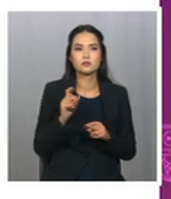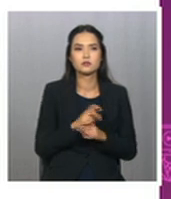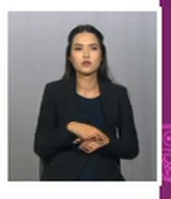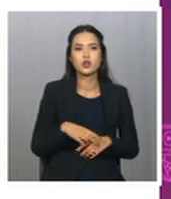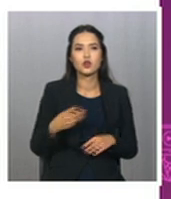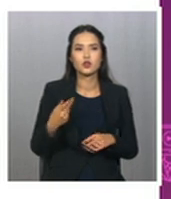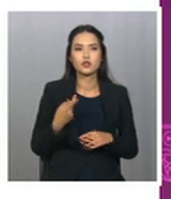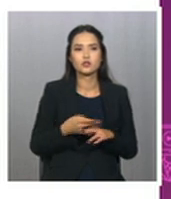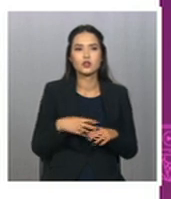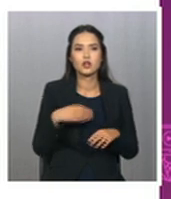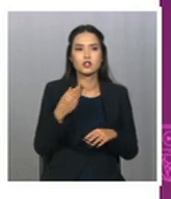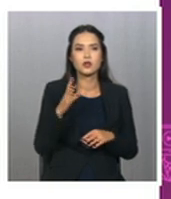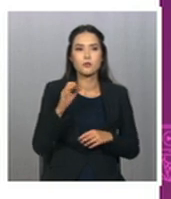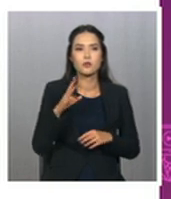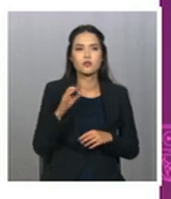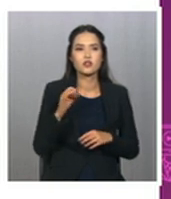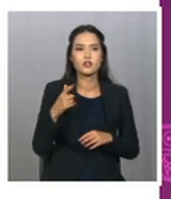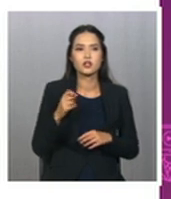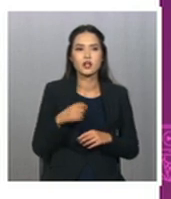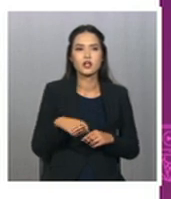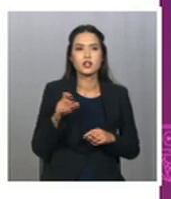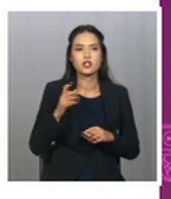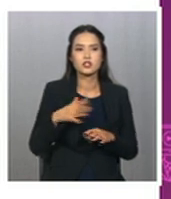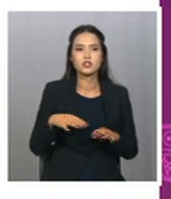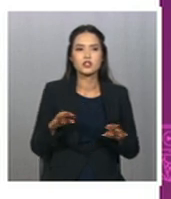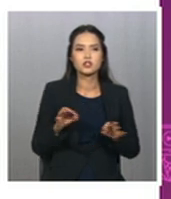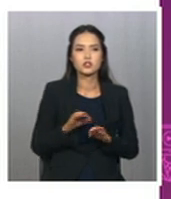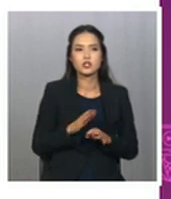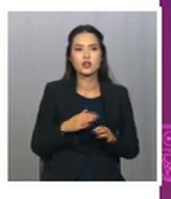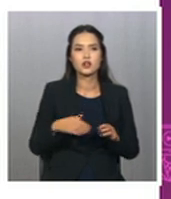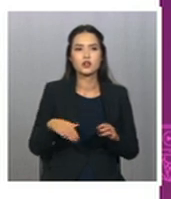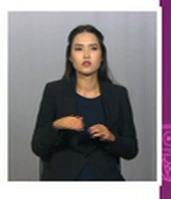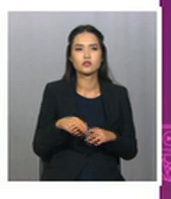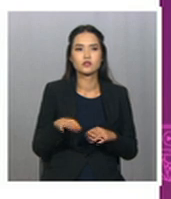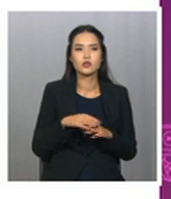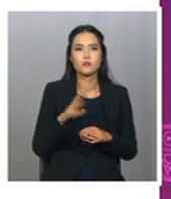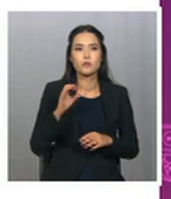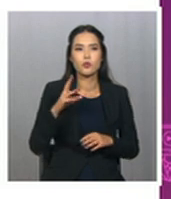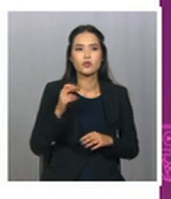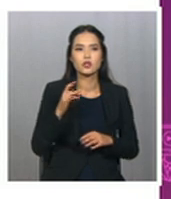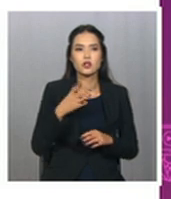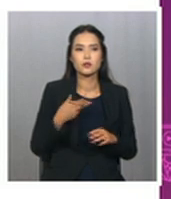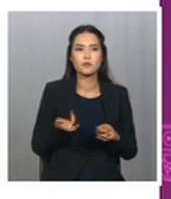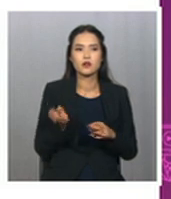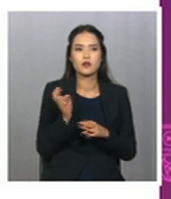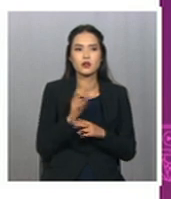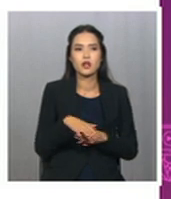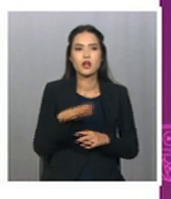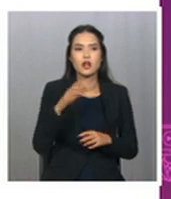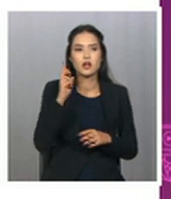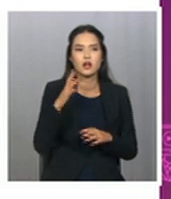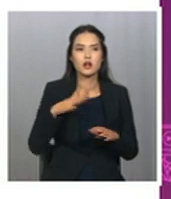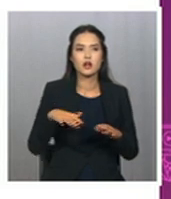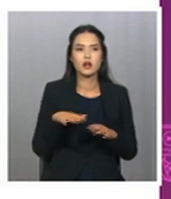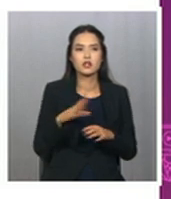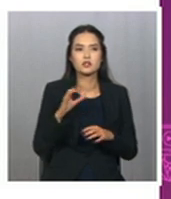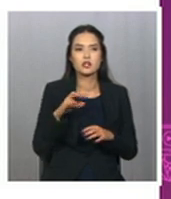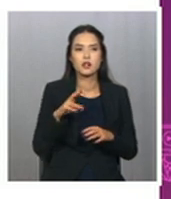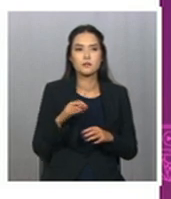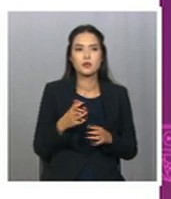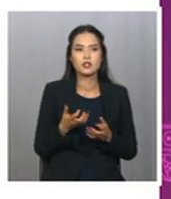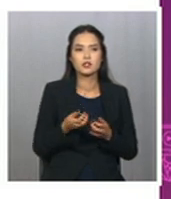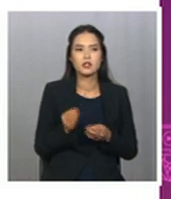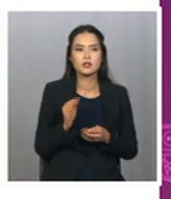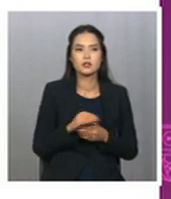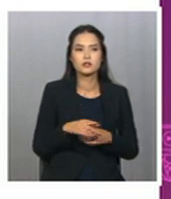бөжейге. Елден жырла қашып оңбайсың түге, бөжейге барамыз, ағайынға салмақ саламыз. Тіпті жанашыр